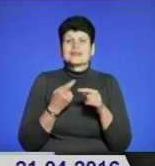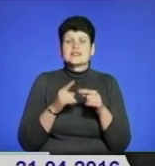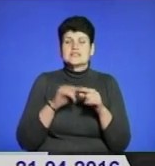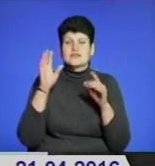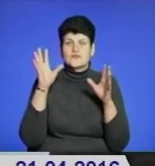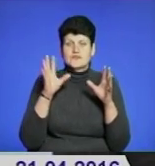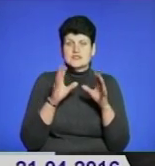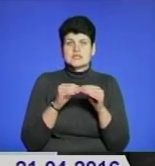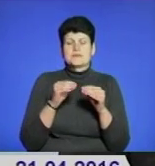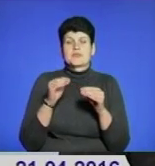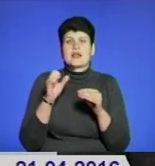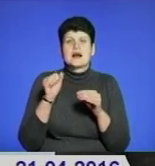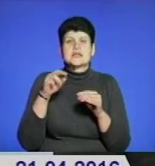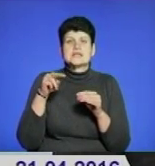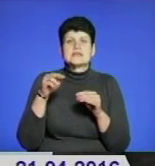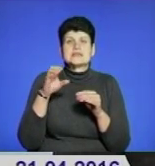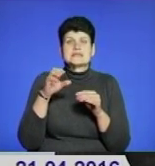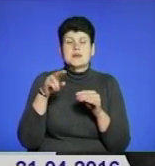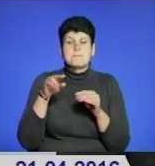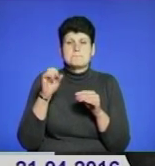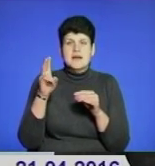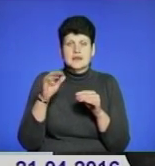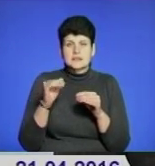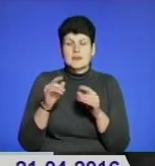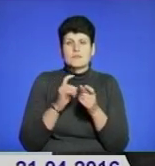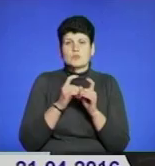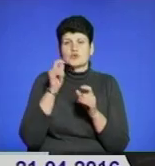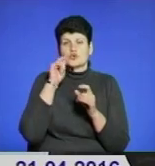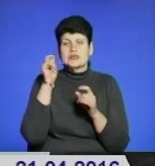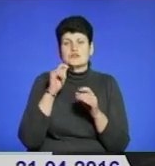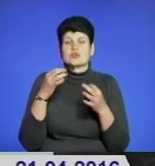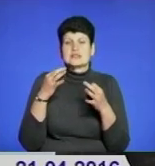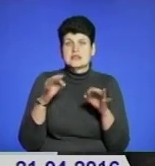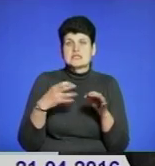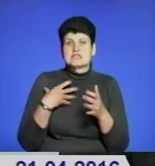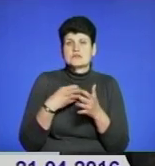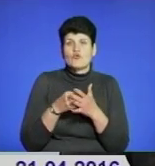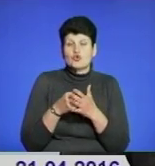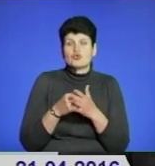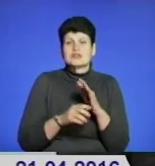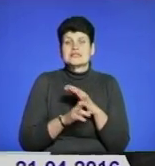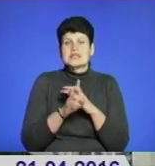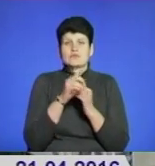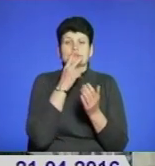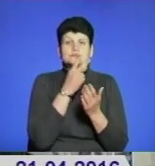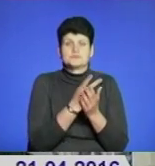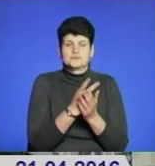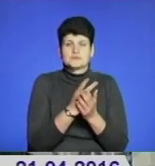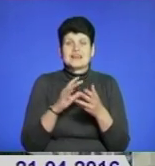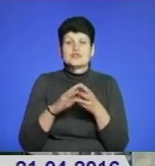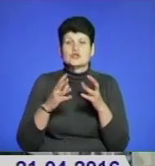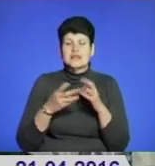аспекти цього загального процесу боротьби за українську державність, незалежність, за свою церкву висвітлити. За